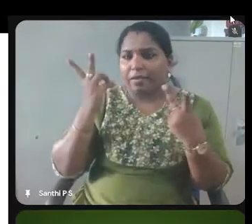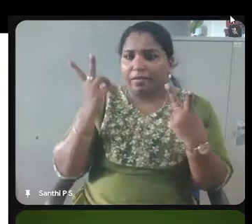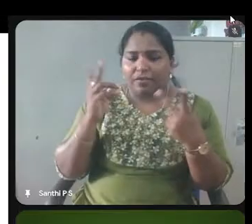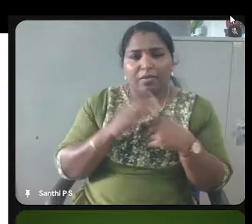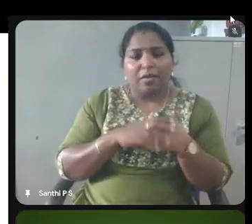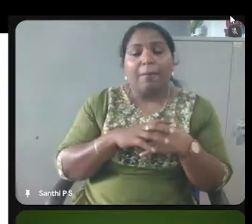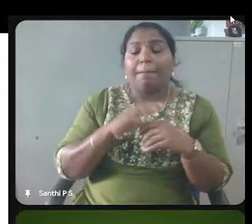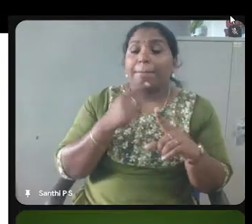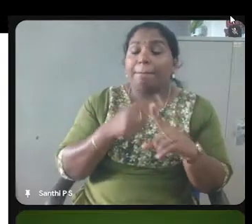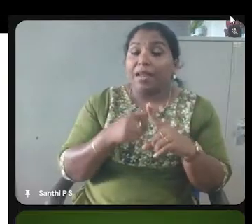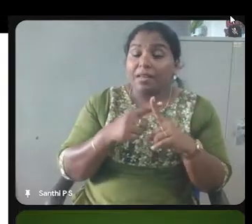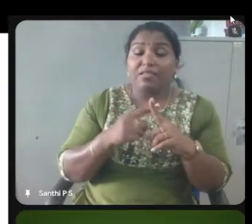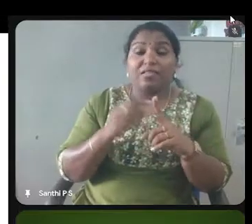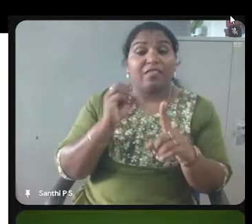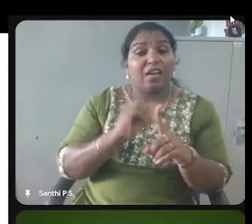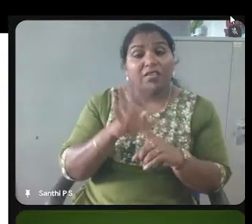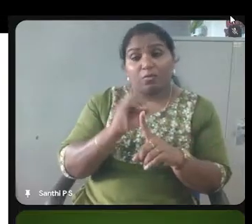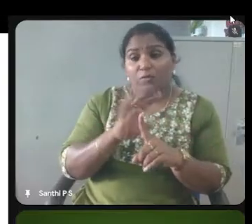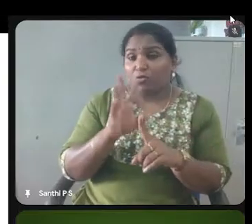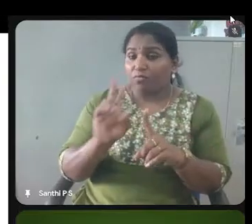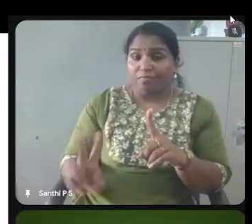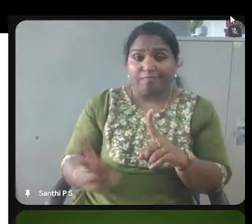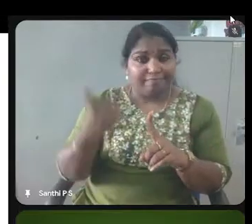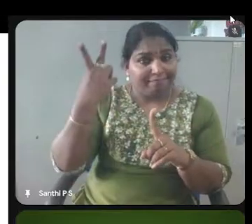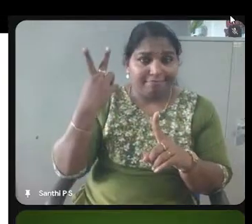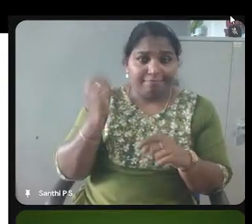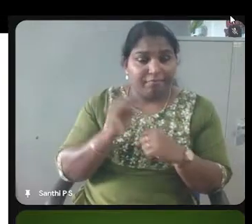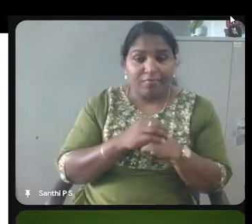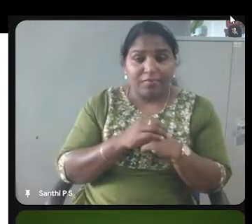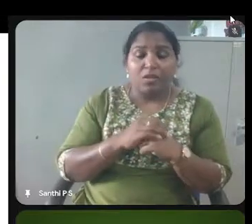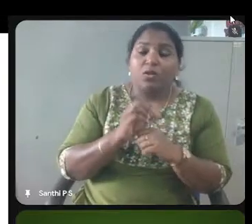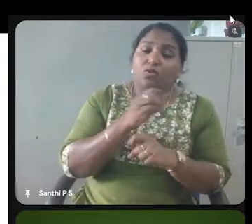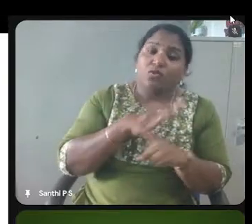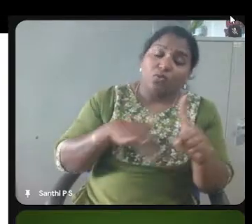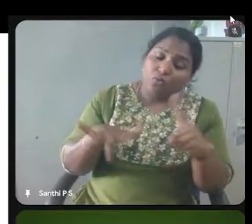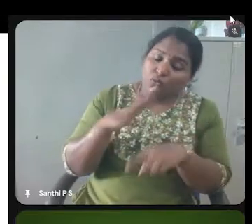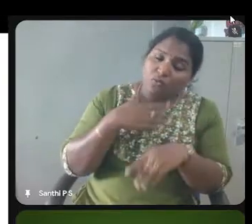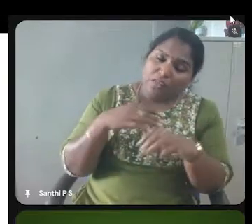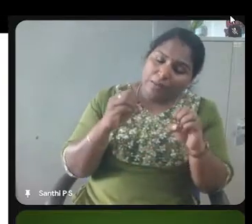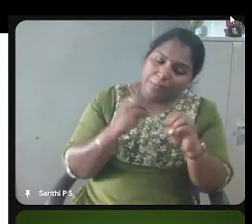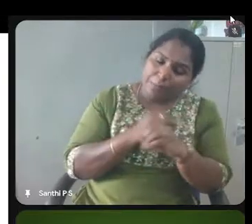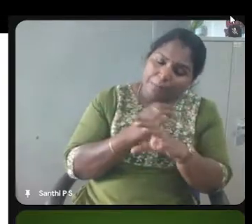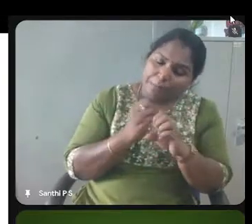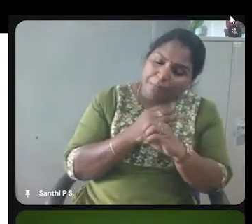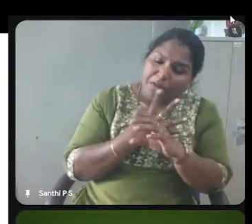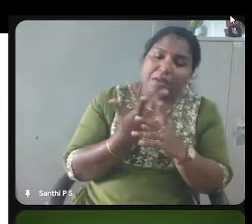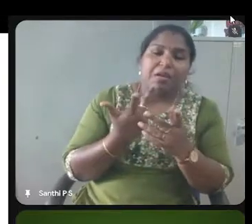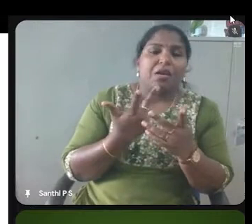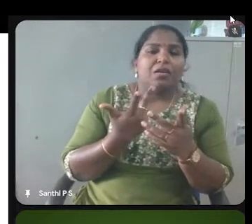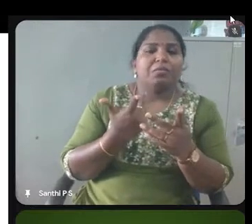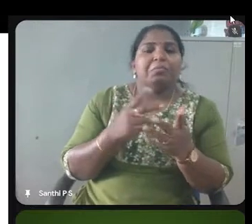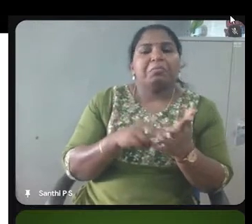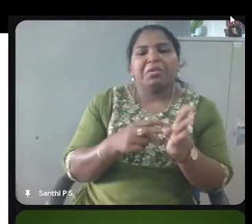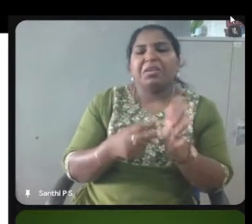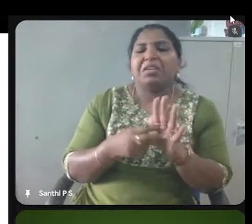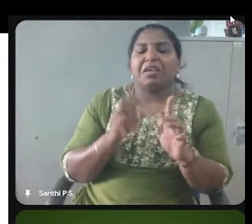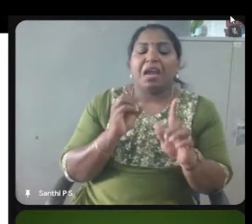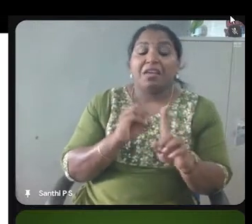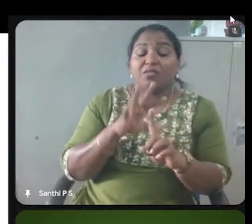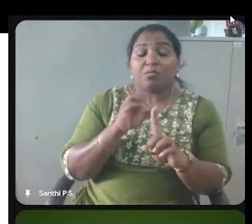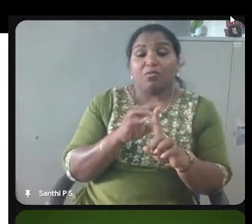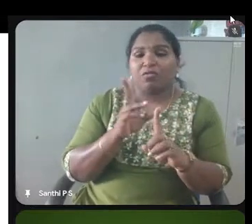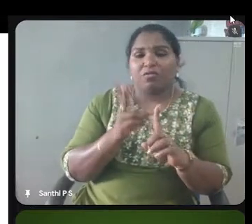അതേപോലെ തന്നെ അവരുടെ എക്സ്പോഷറും ഡിഫറെന്റ് ആണ്. അപ്പൊ ഈ സോഷ്യൽ മീഡിയ വരുമ്പോൾ ഇതിനുള്ള കുറച്ചും കൂടെ